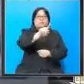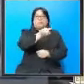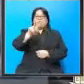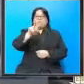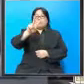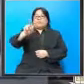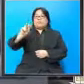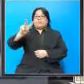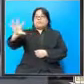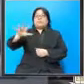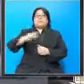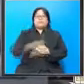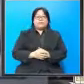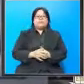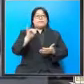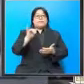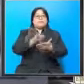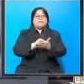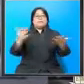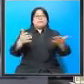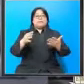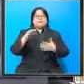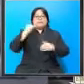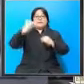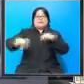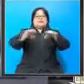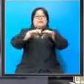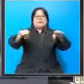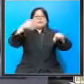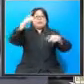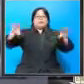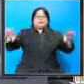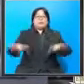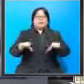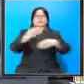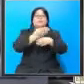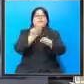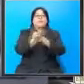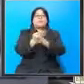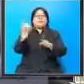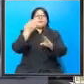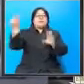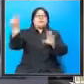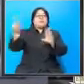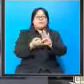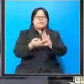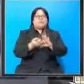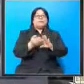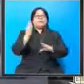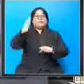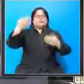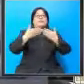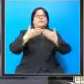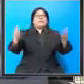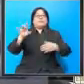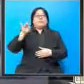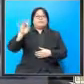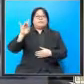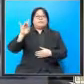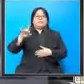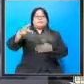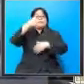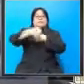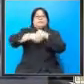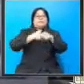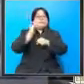20-25 adalah iyanya dalam pasca terakhir untuk dihasilkan dalam bentuk sebuah dokumen yang akan dilancarkan Insyaallah